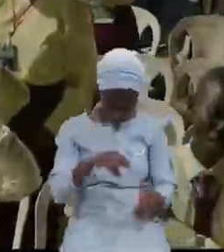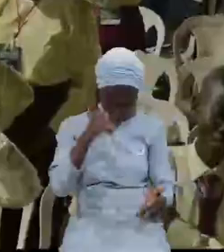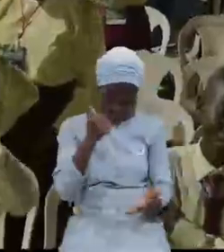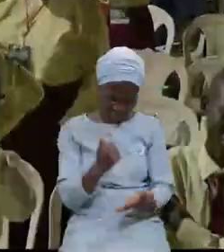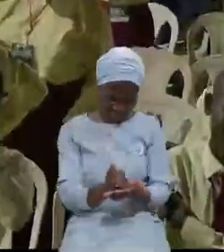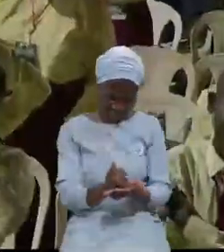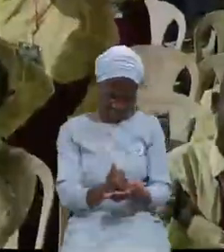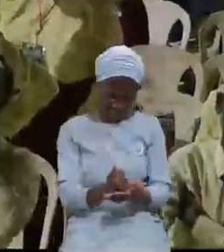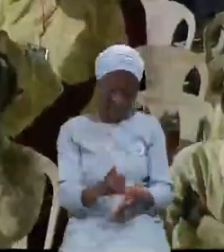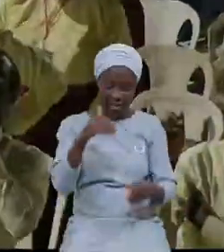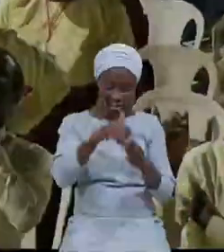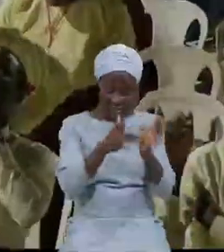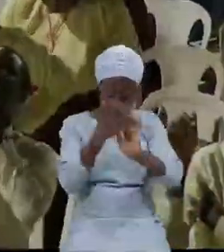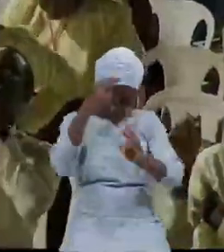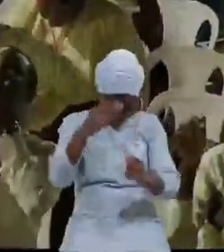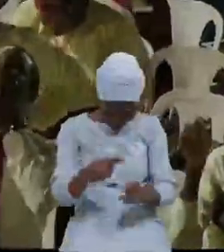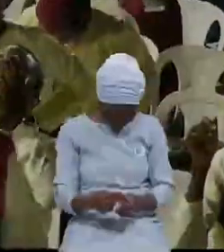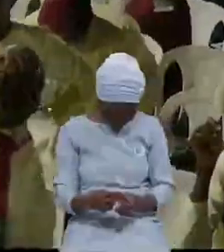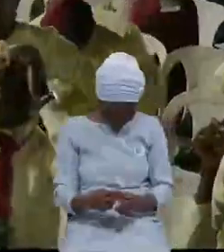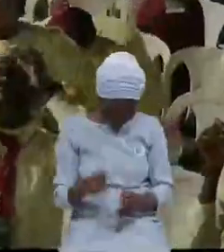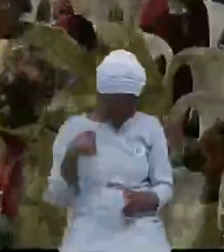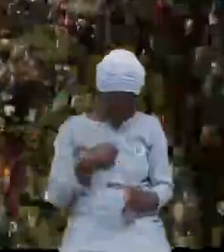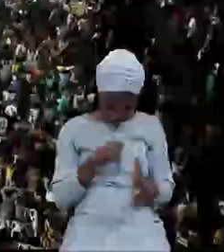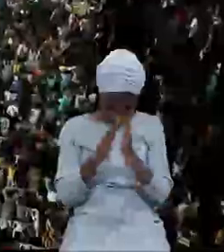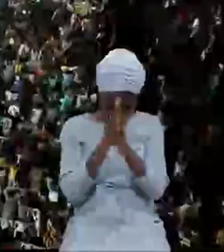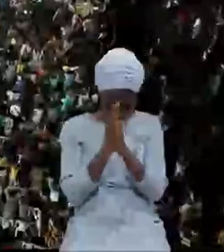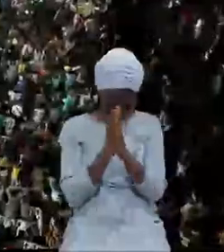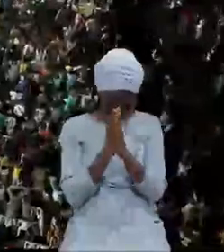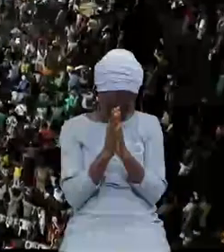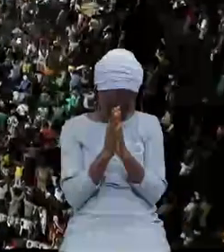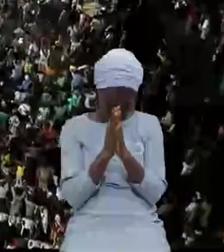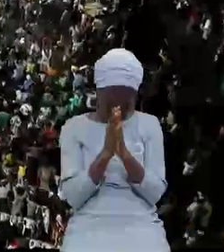faire au nom de Jésus nous